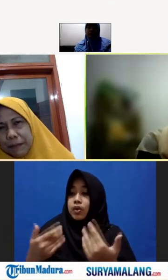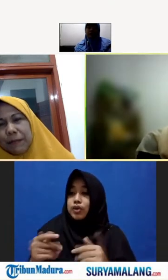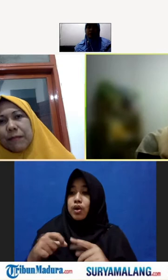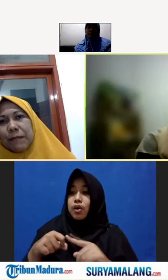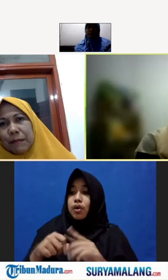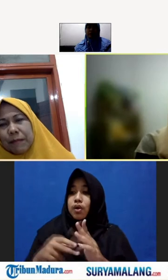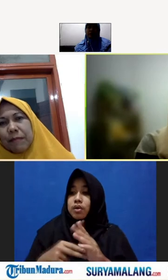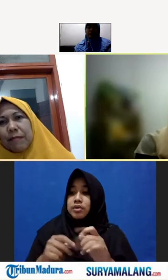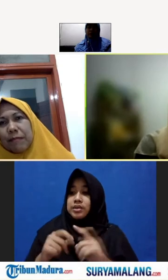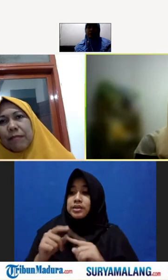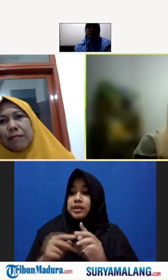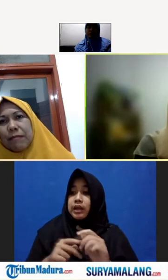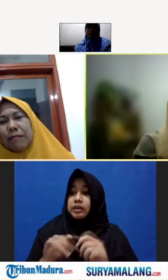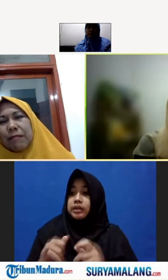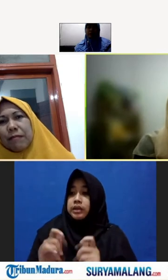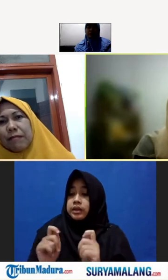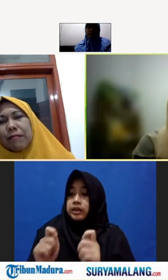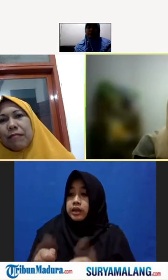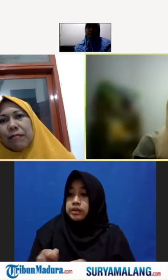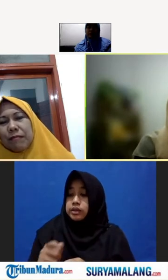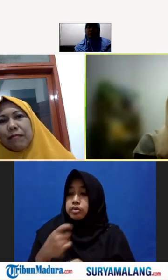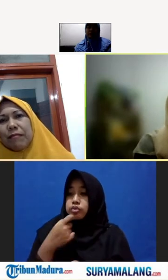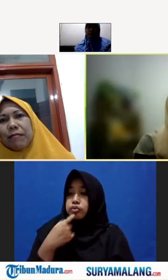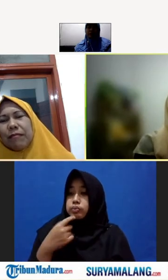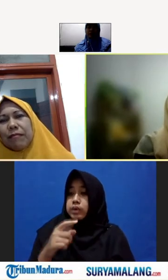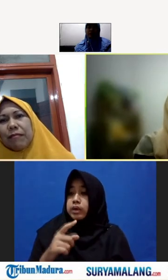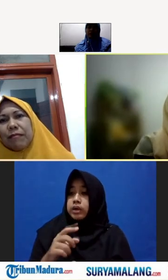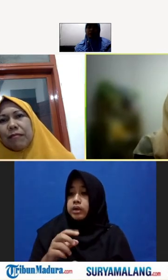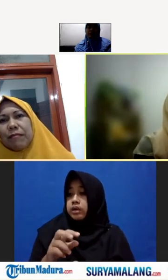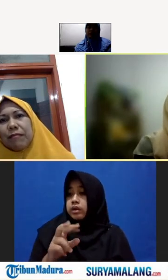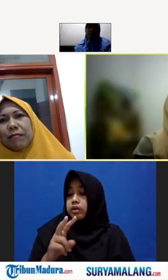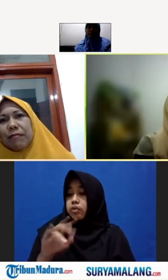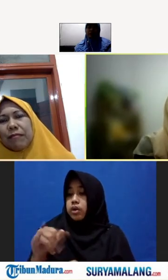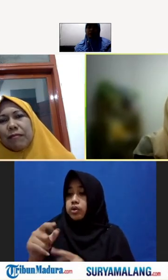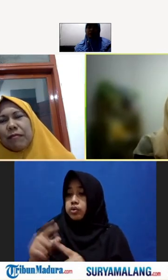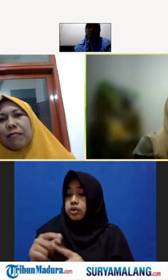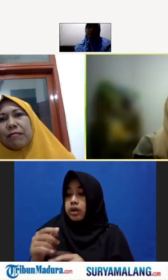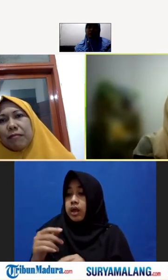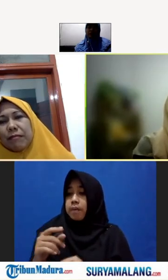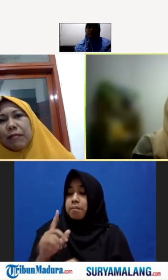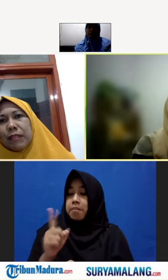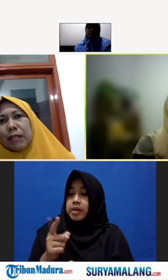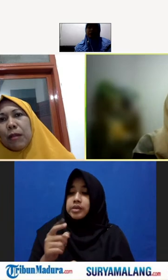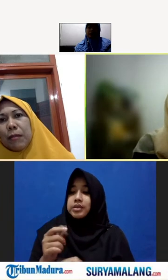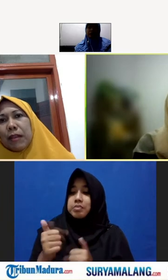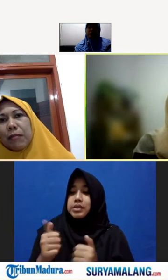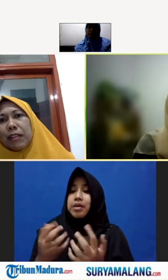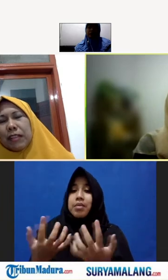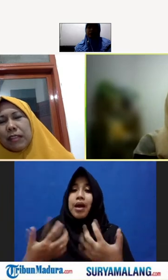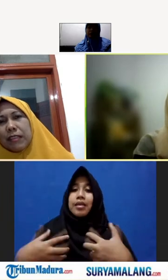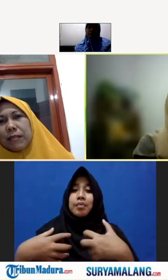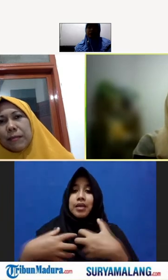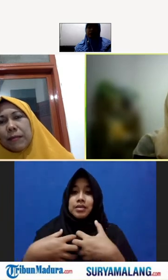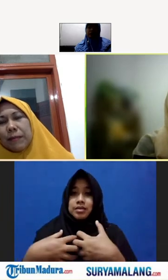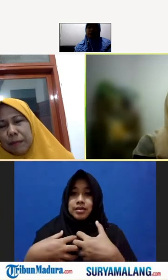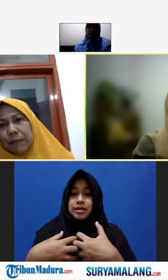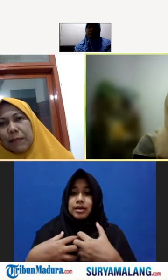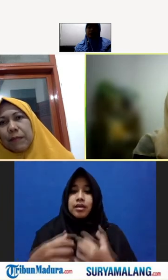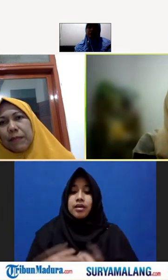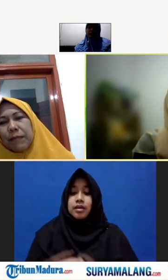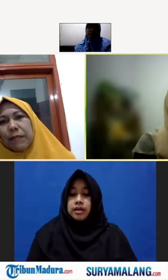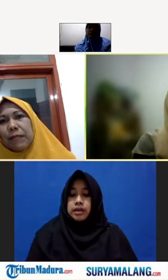ya udah dikasihnya cuma segitu ya lama-lama kita akan adaptasi diri walaupun